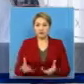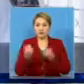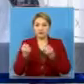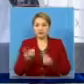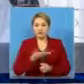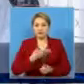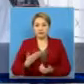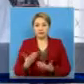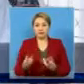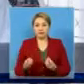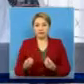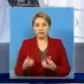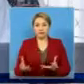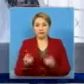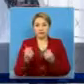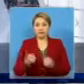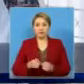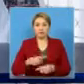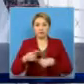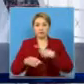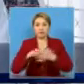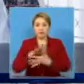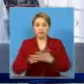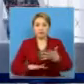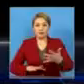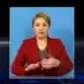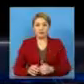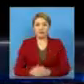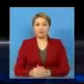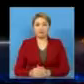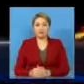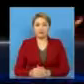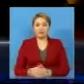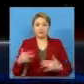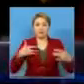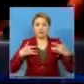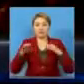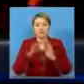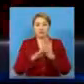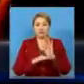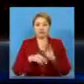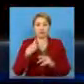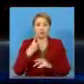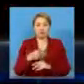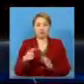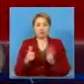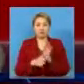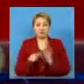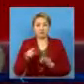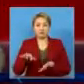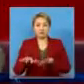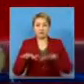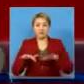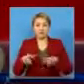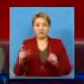и возьмут эту эстафету и продолжат ее. Концертную программу посмотрели около 70 зрителей.